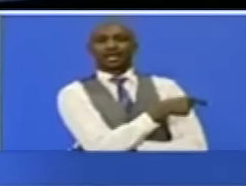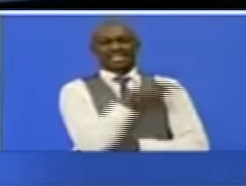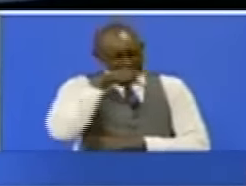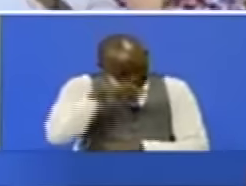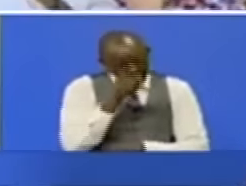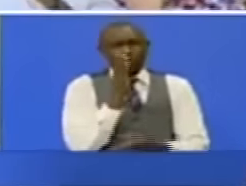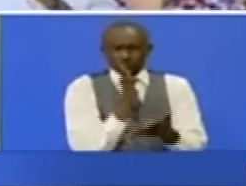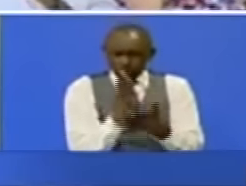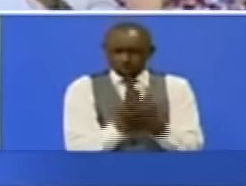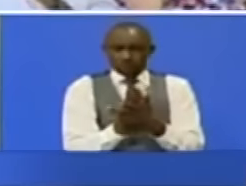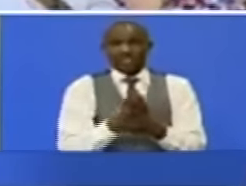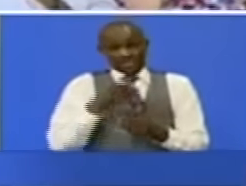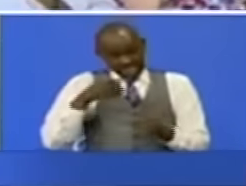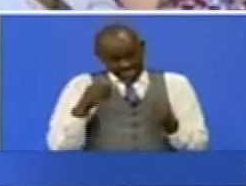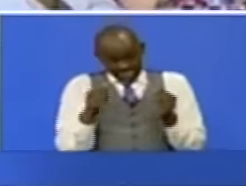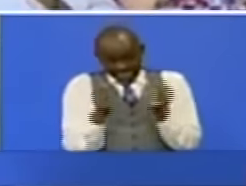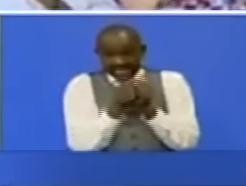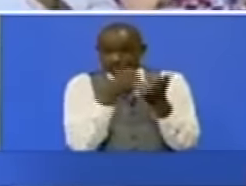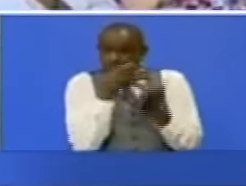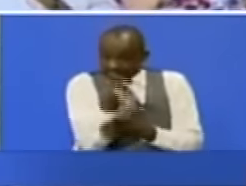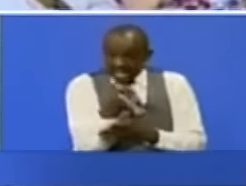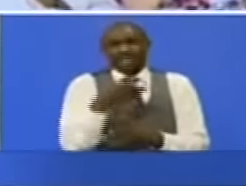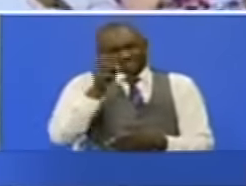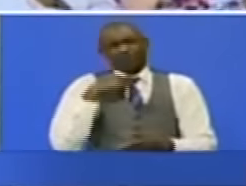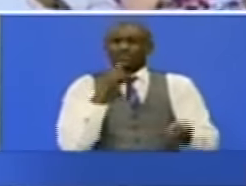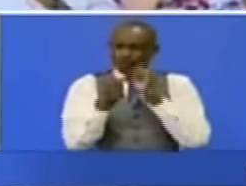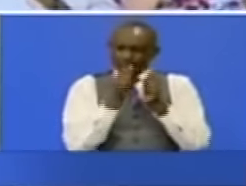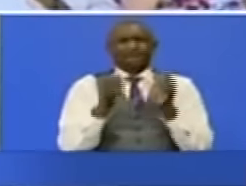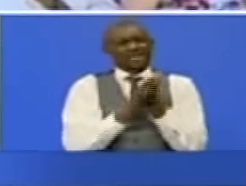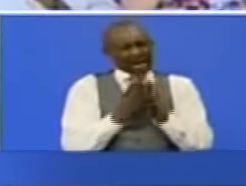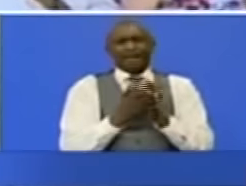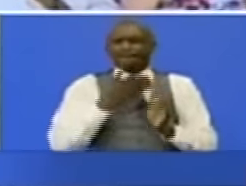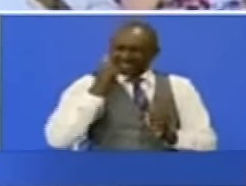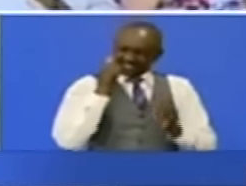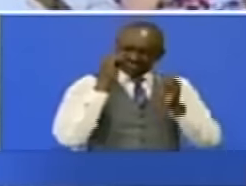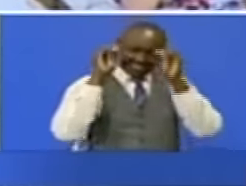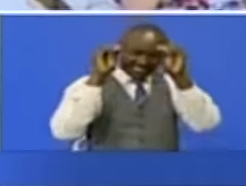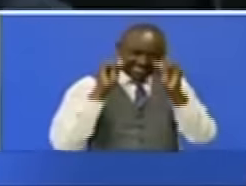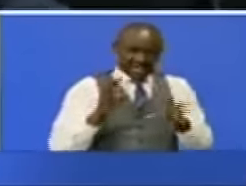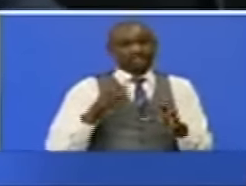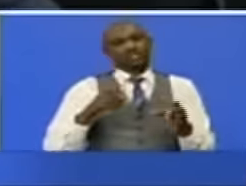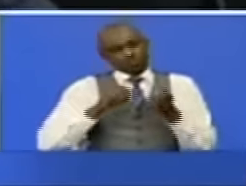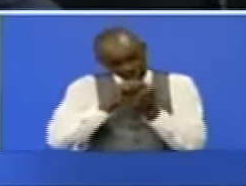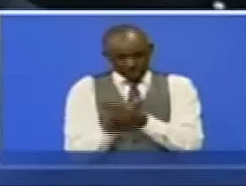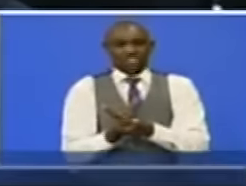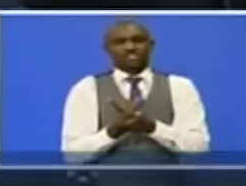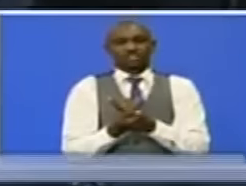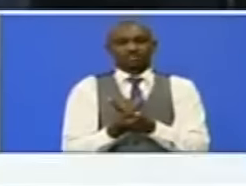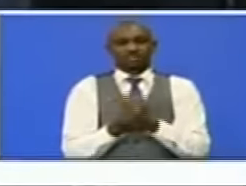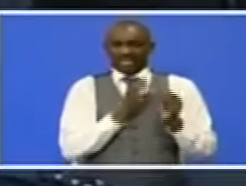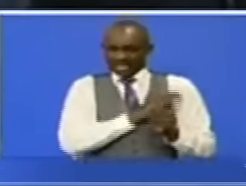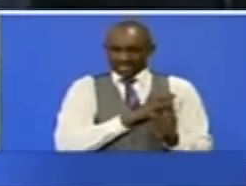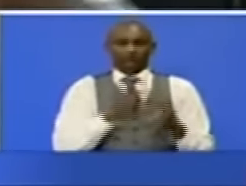katika wengine tisa wanaoshindania taji la kuwa mwalimu stadi anayebadili mienendo katika jamii. Among the 10